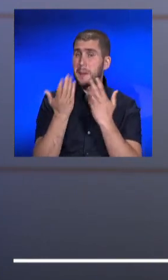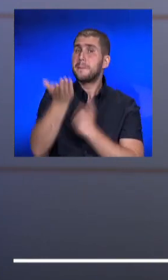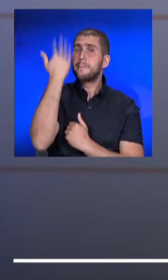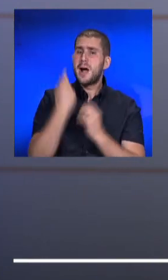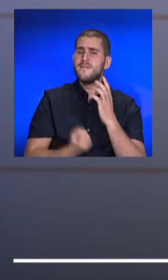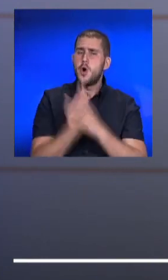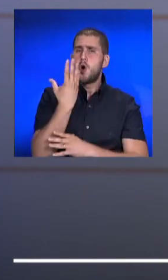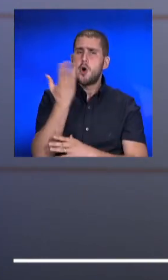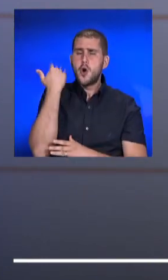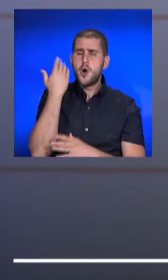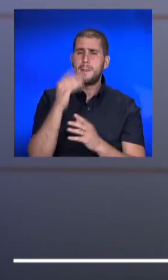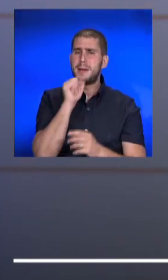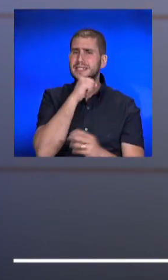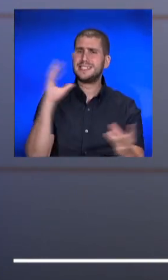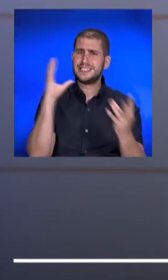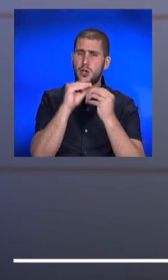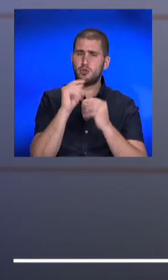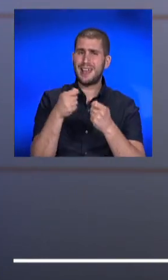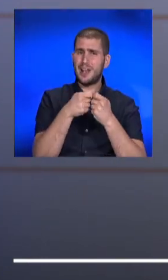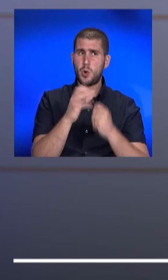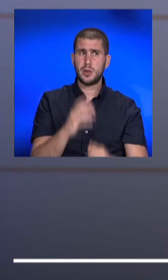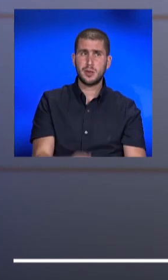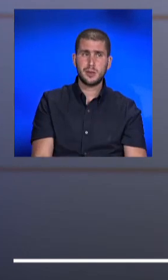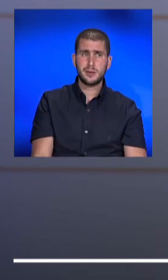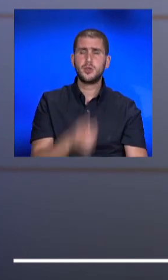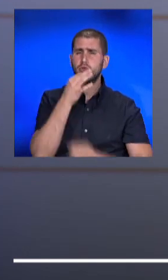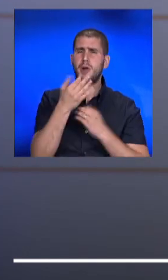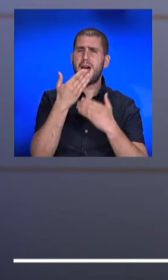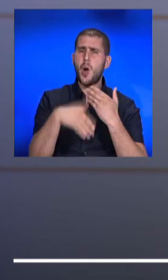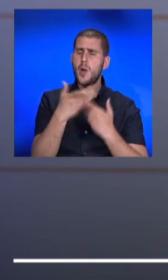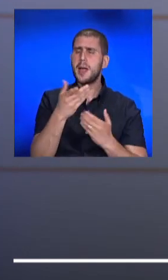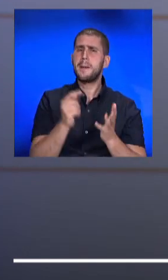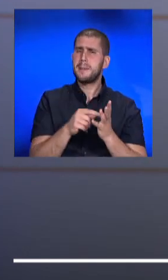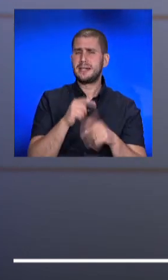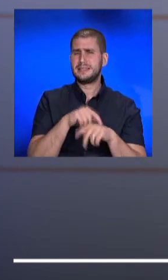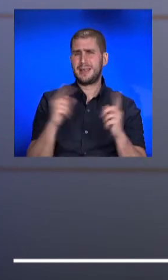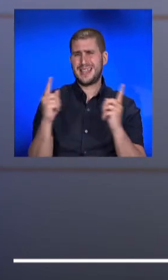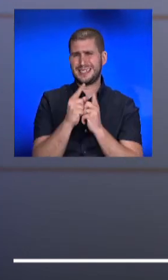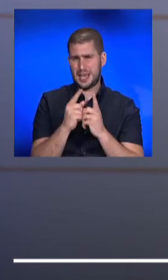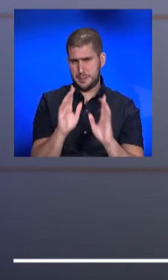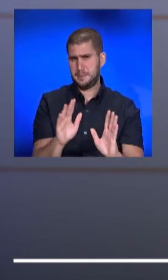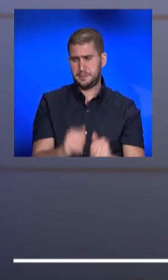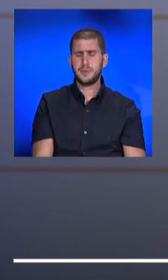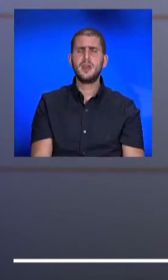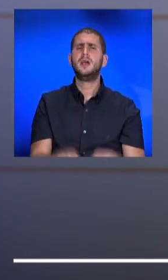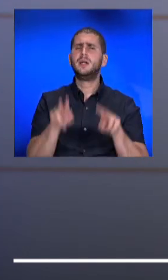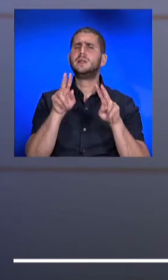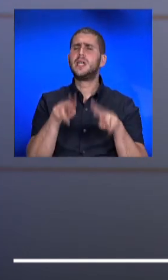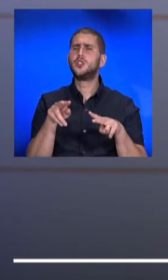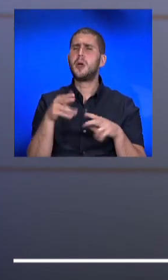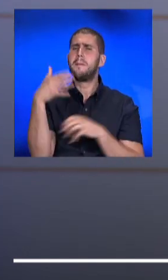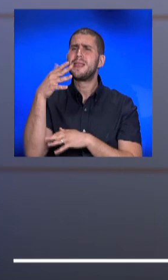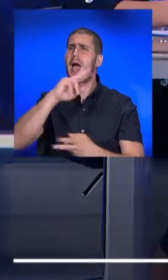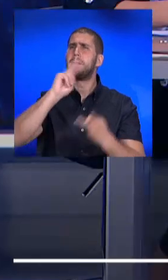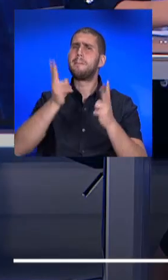זה ינק בהיסטוריה של הארגון הזה. שאלה רק אחרונה, כי זמננו קצר, יש איזושהי מדינה